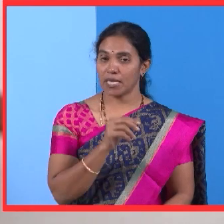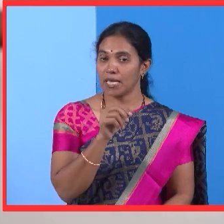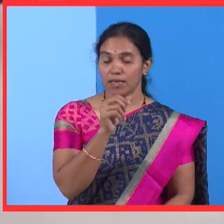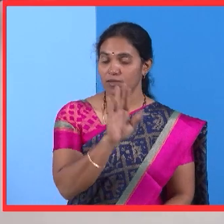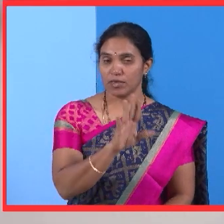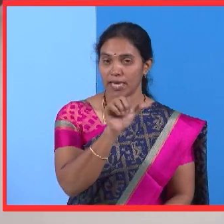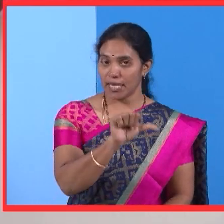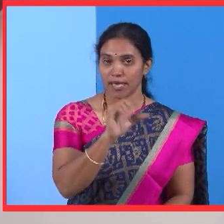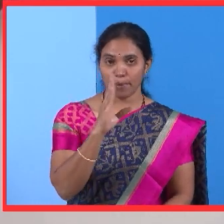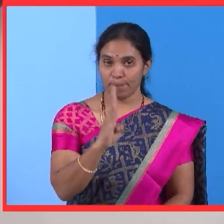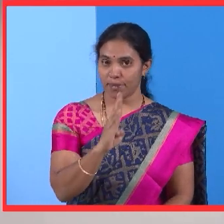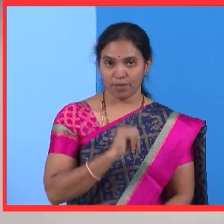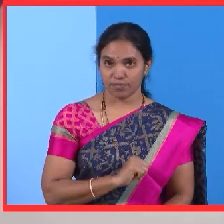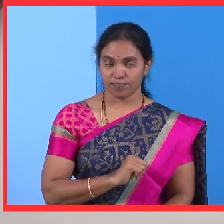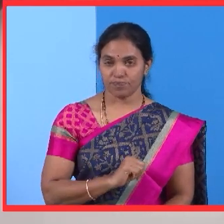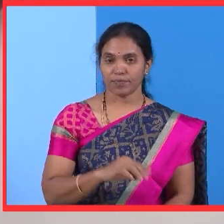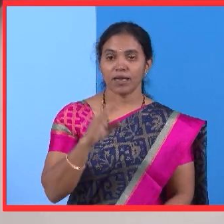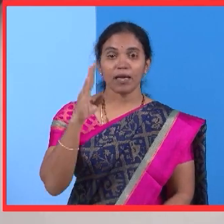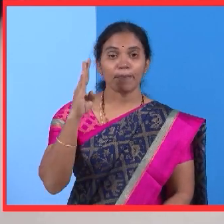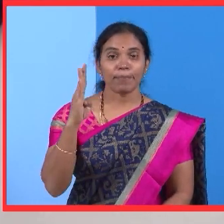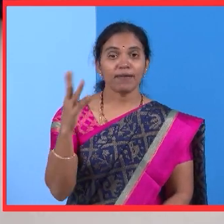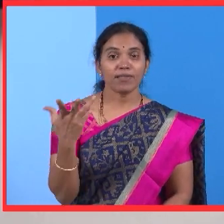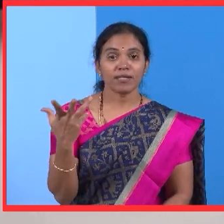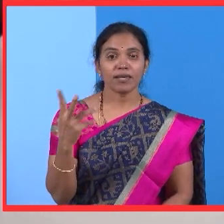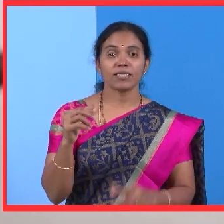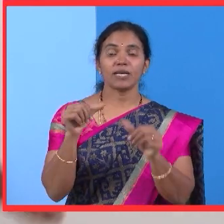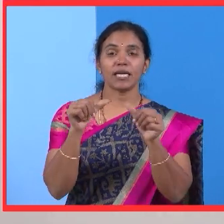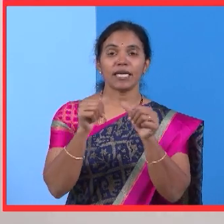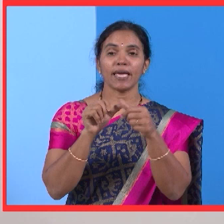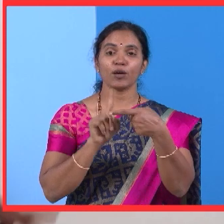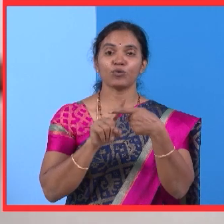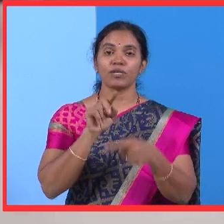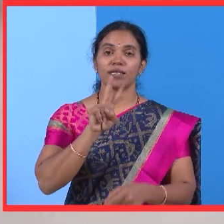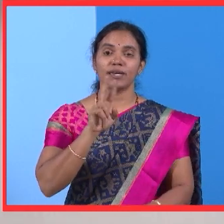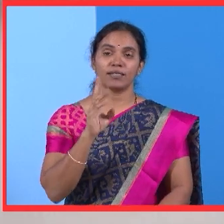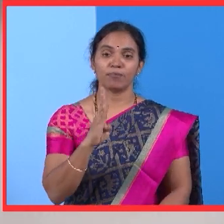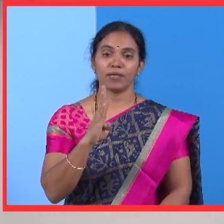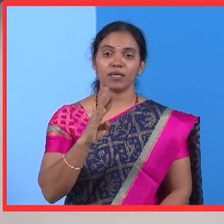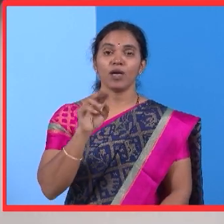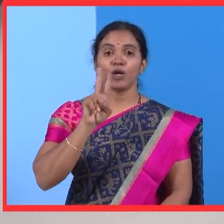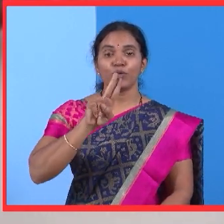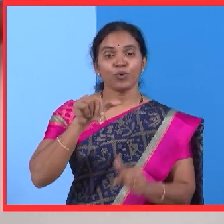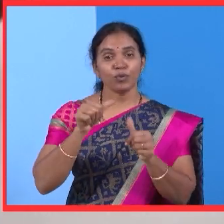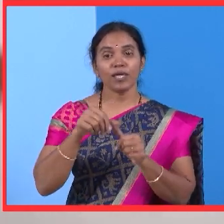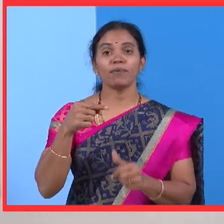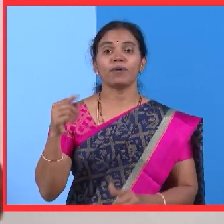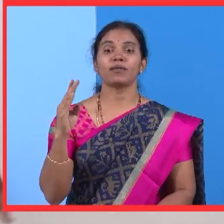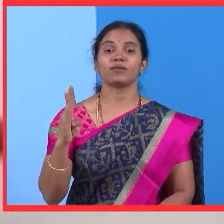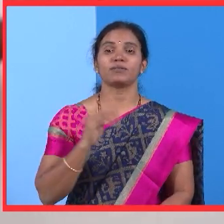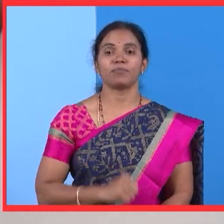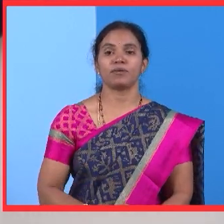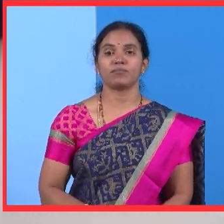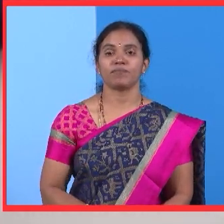புள்ளியினுடைய ஆயத்தொலைவுகள் ஏ ப்ளஸ் டூ பி கமா டூ ஏ மைனஸ் பி. ஏ ப்ளஸ் டூ பியை எக்ஸ் டூன்னு